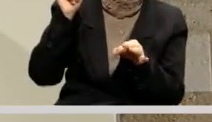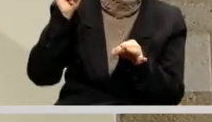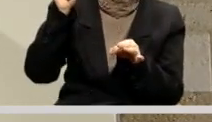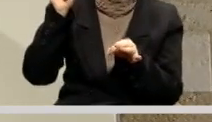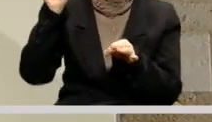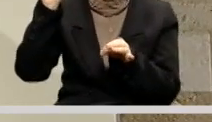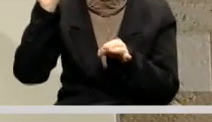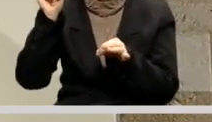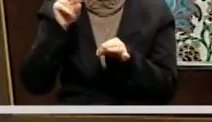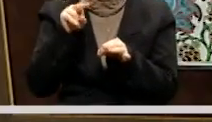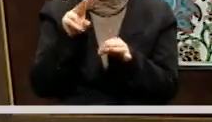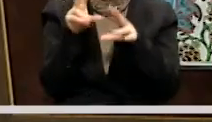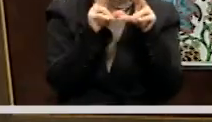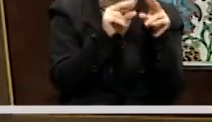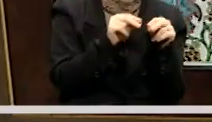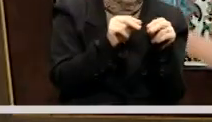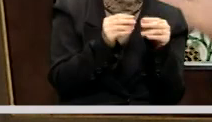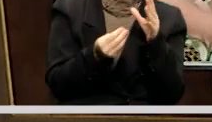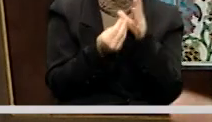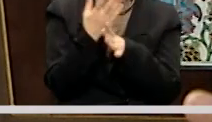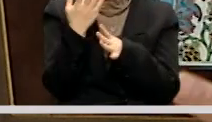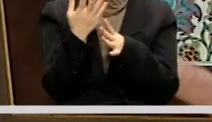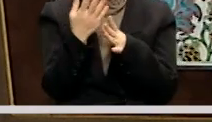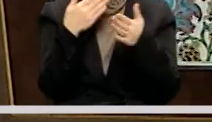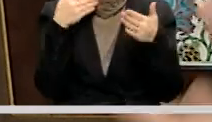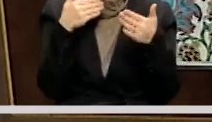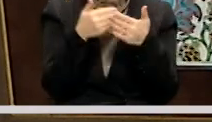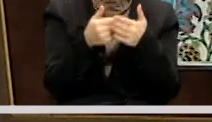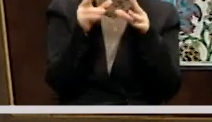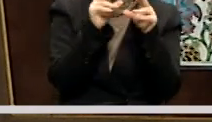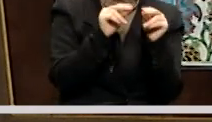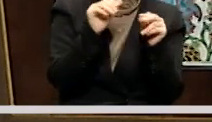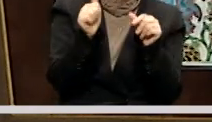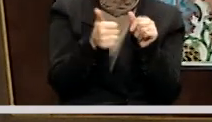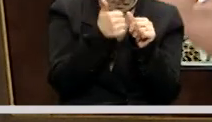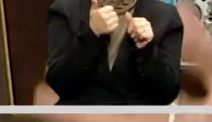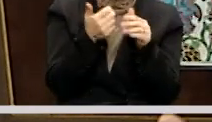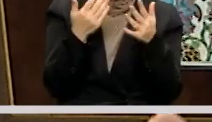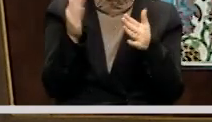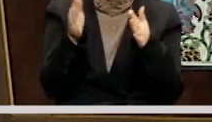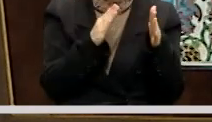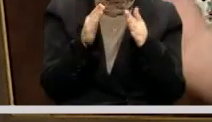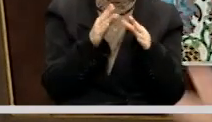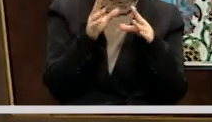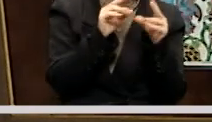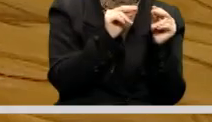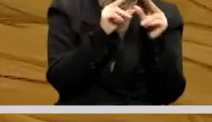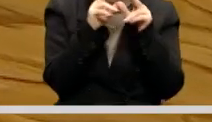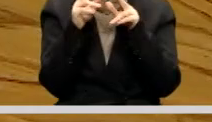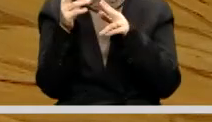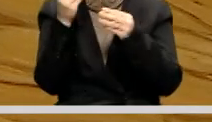hiç uyanmadan uyumak önemli. Aralarda uyandığımızda uyku kalitesi bozuluyor. Aralarda uyanıp yemek yeme durumları